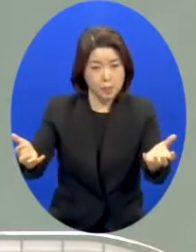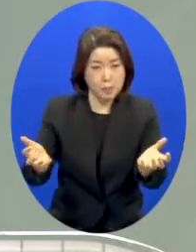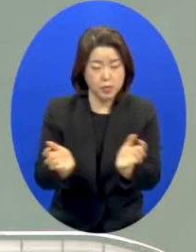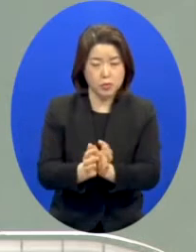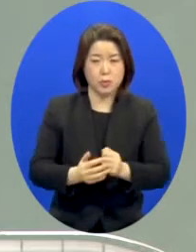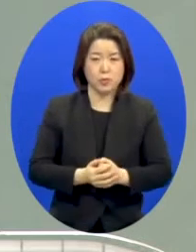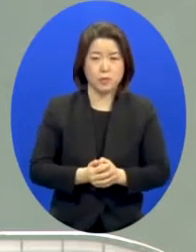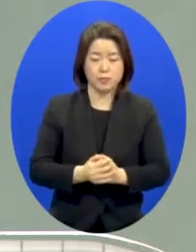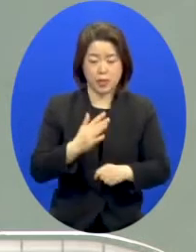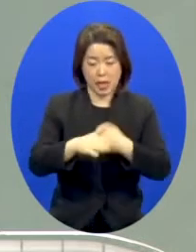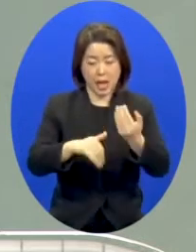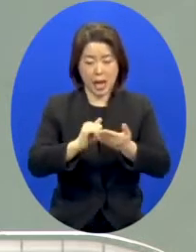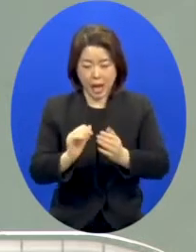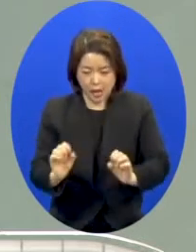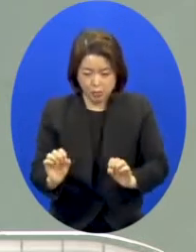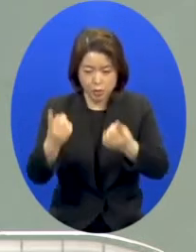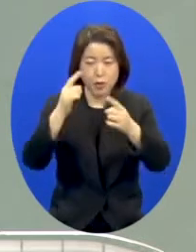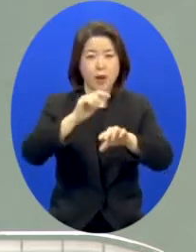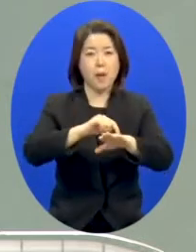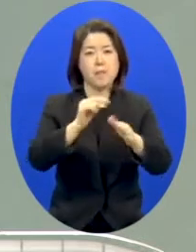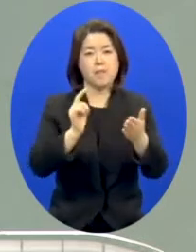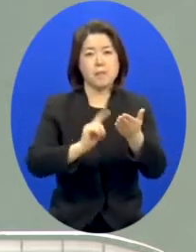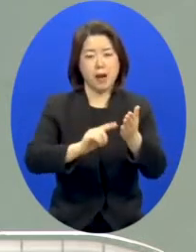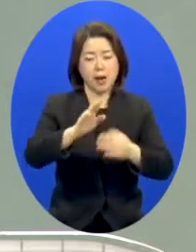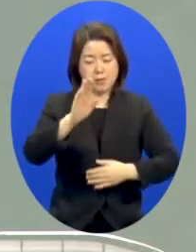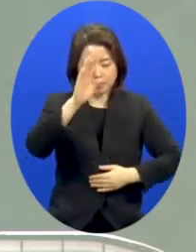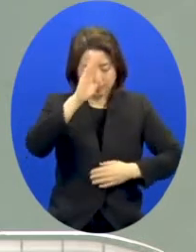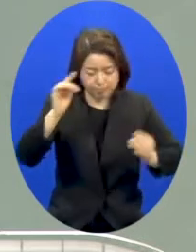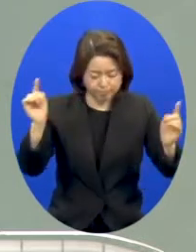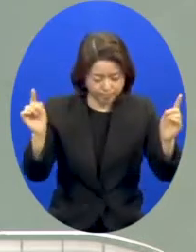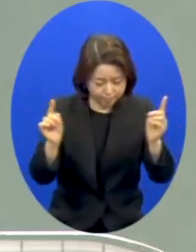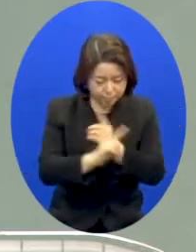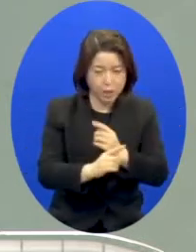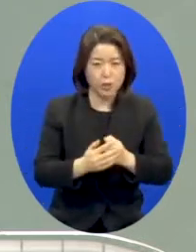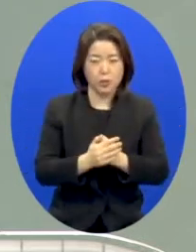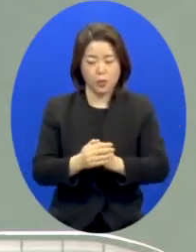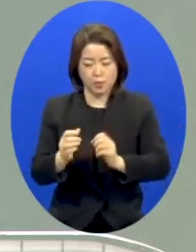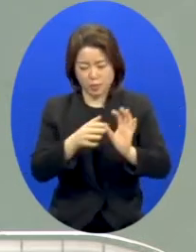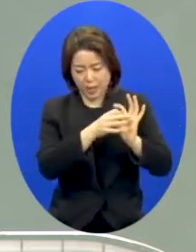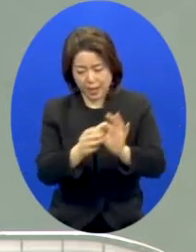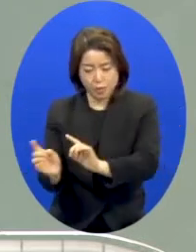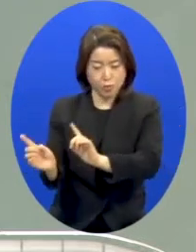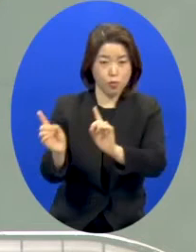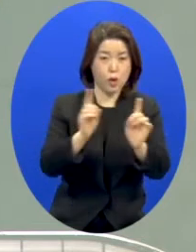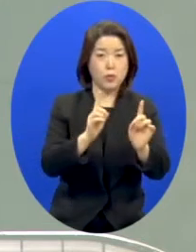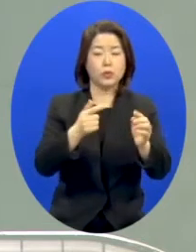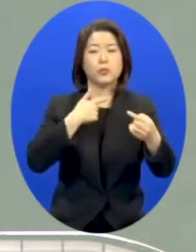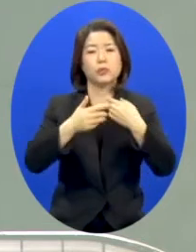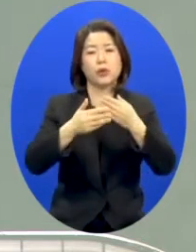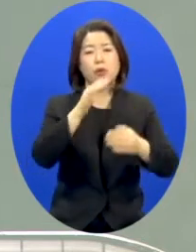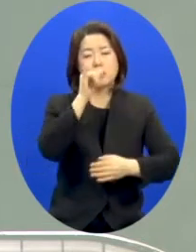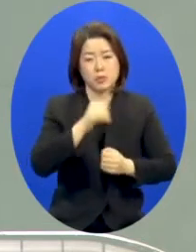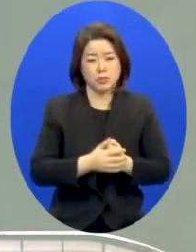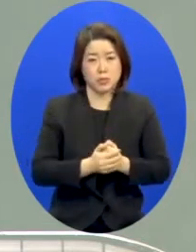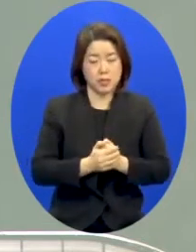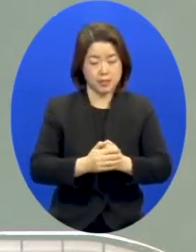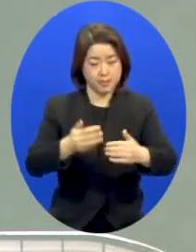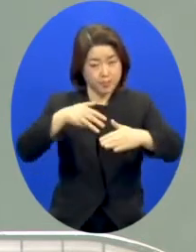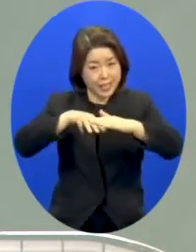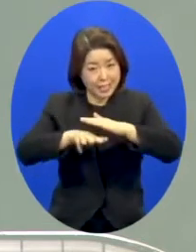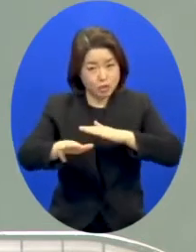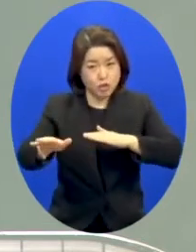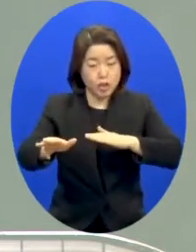마음의 상처가 치유되고 회복되는 은혜를 계속 경험했습니다 출애굽 사건도 전형적인